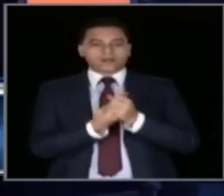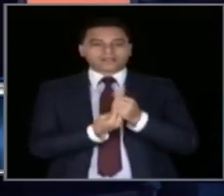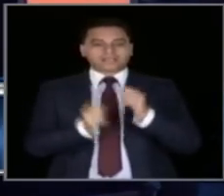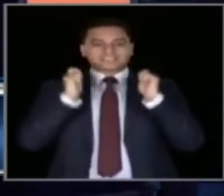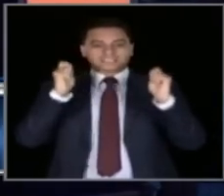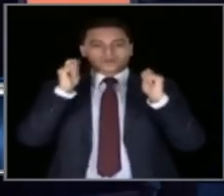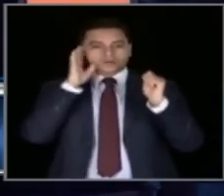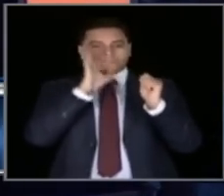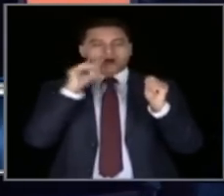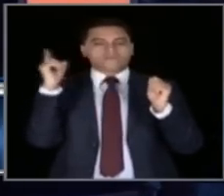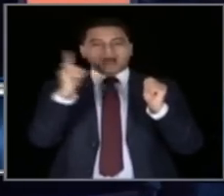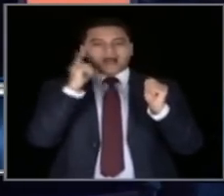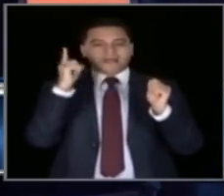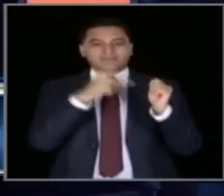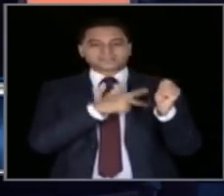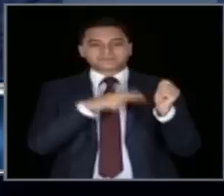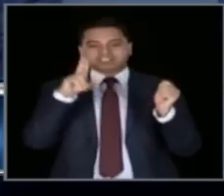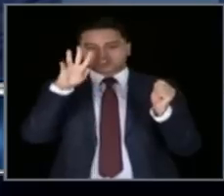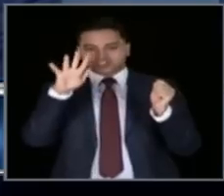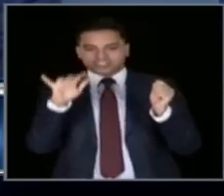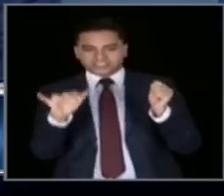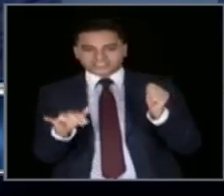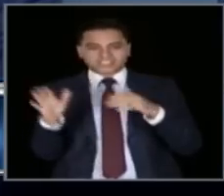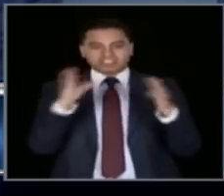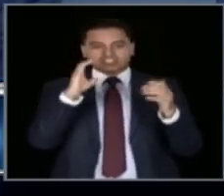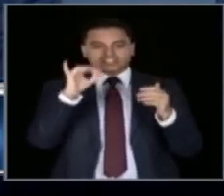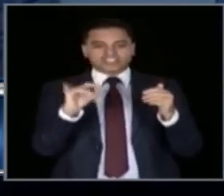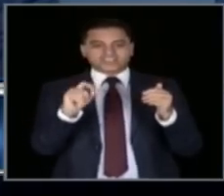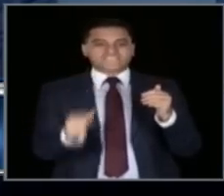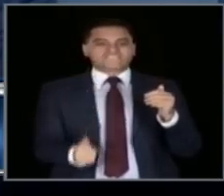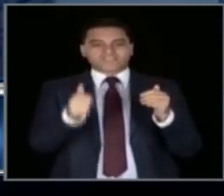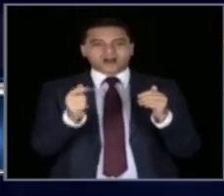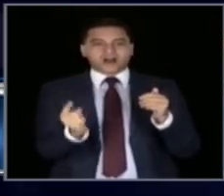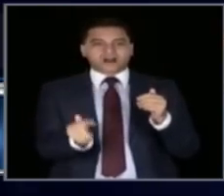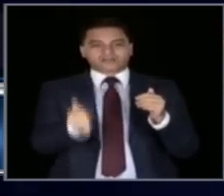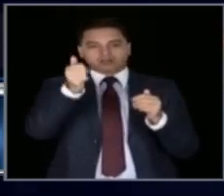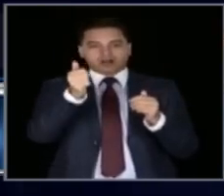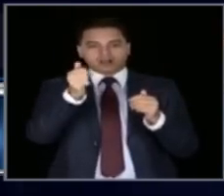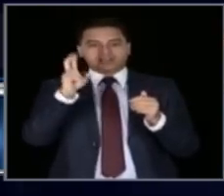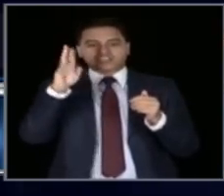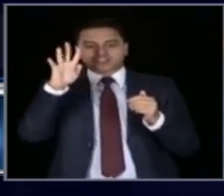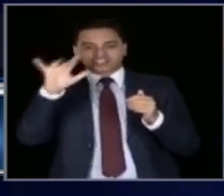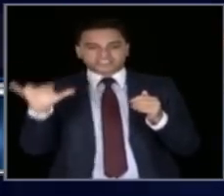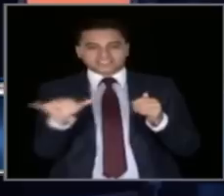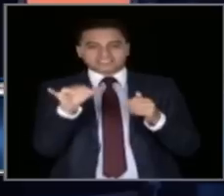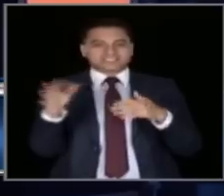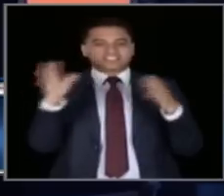ولد الثوري العالمي تشي جيفارا؟ تشي جيفارا